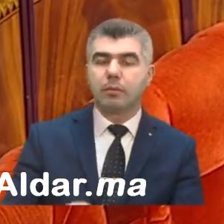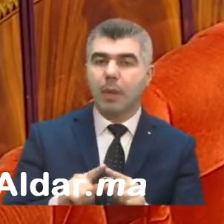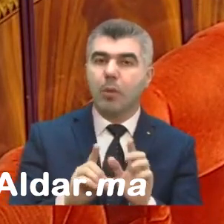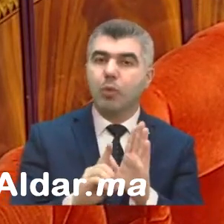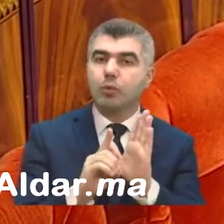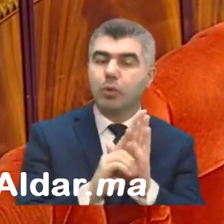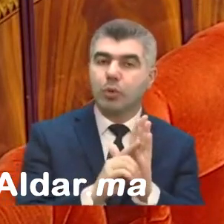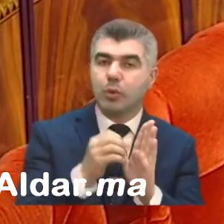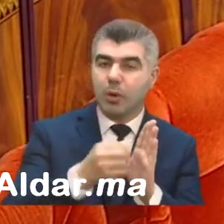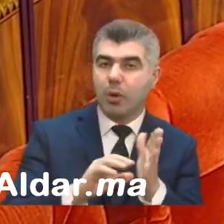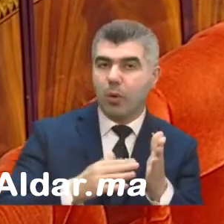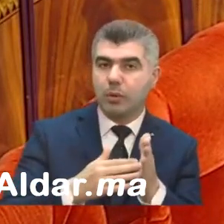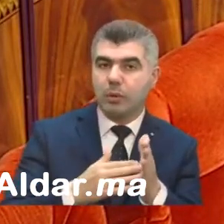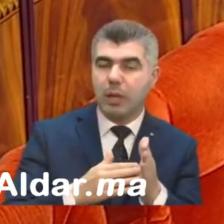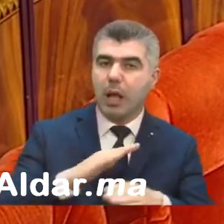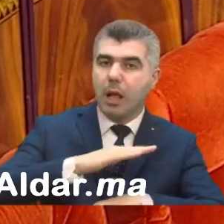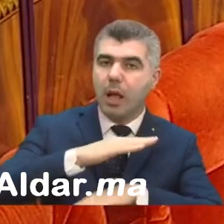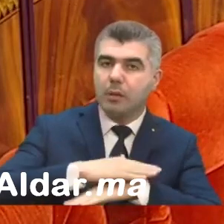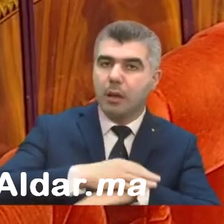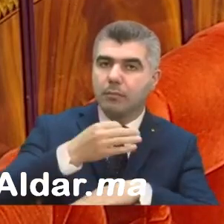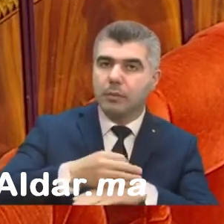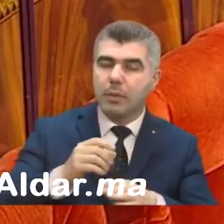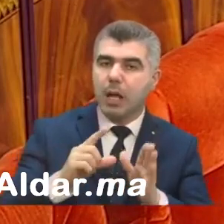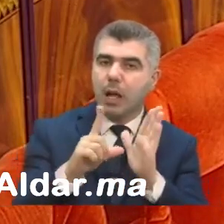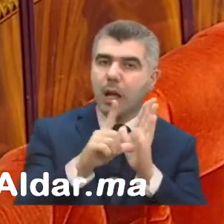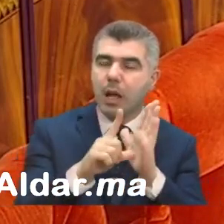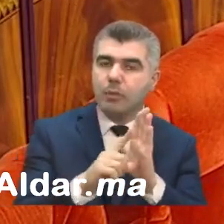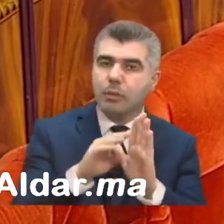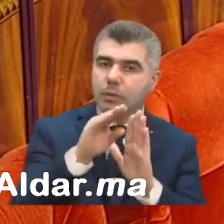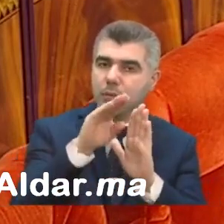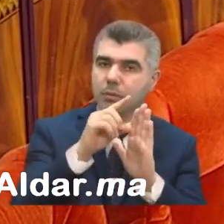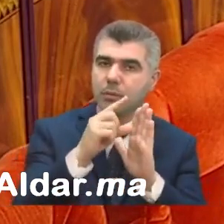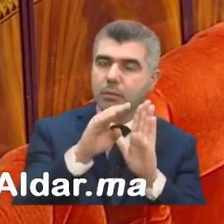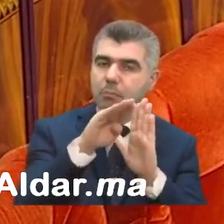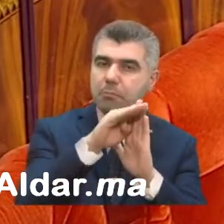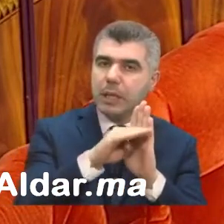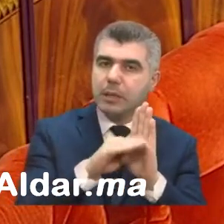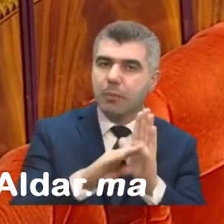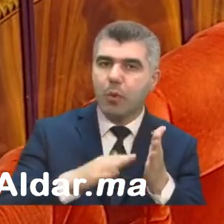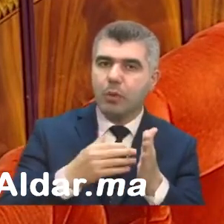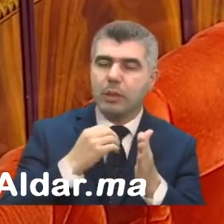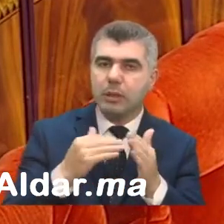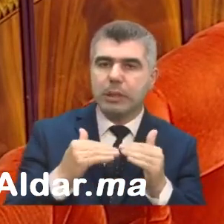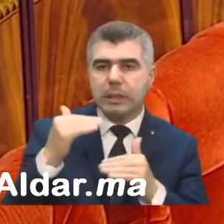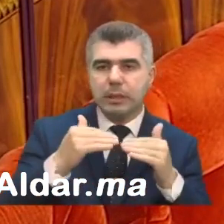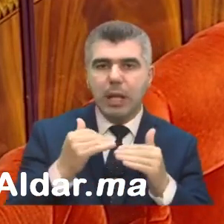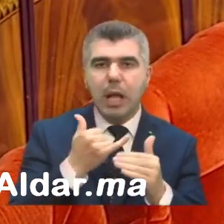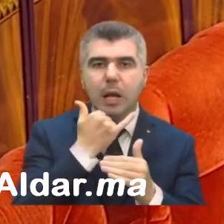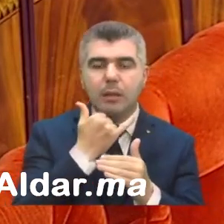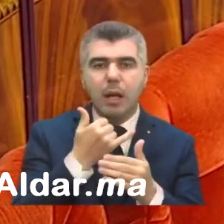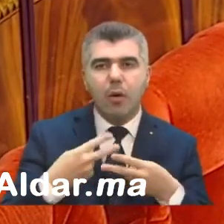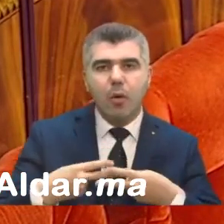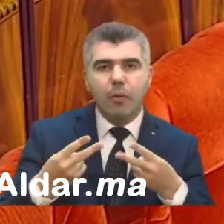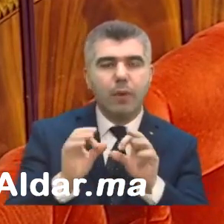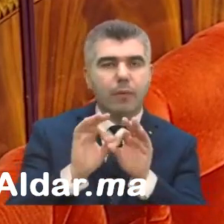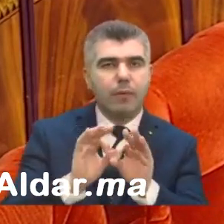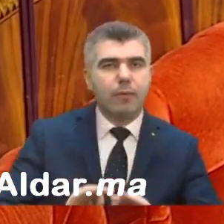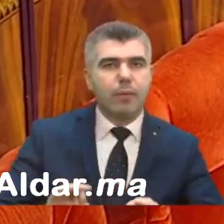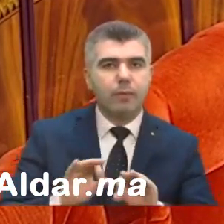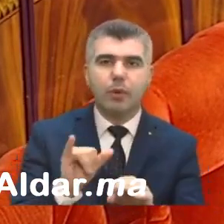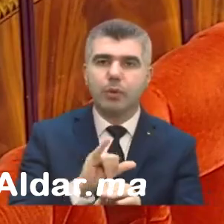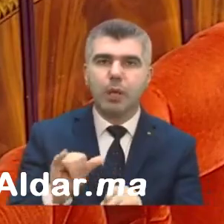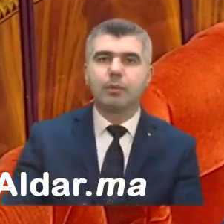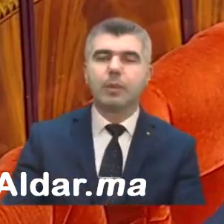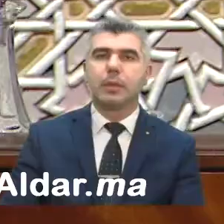هي علاقه بنيه على النظام الداخلي وفيها احترام دقيق. اما المغالطات ونرميو باتهامات يمينا وشمالا، هذا غير مقبول. شكرا